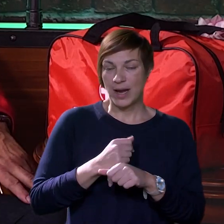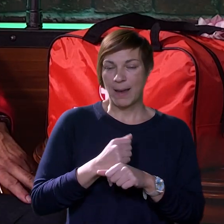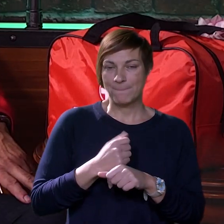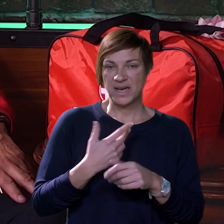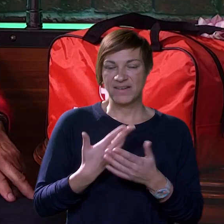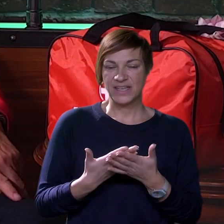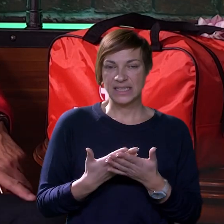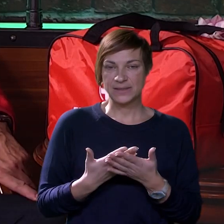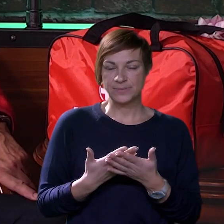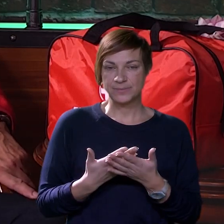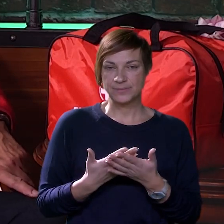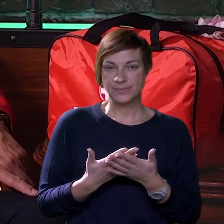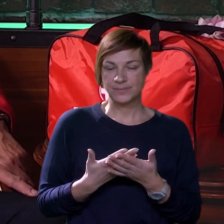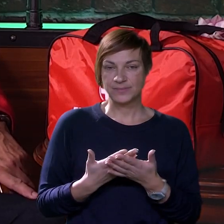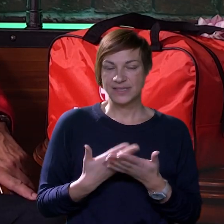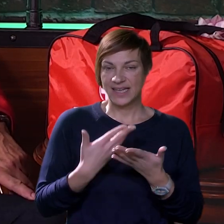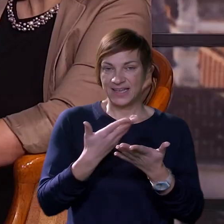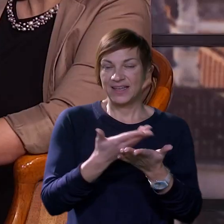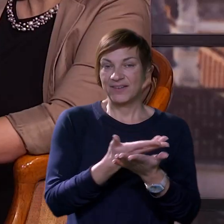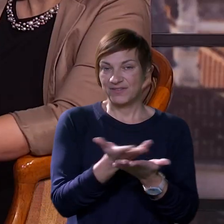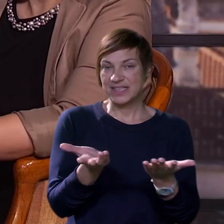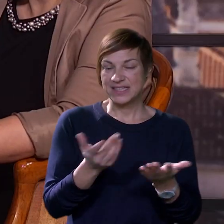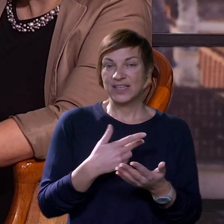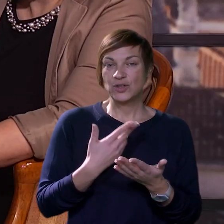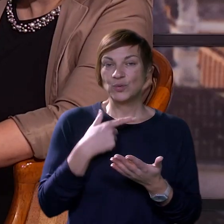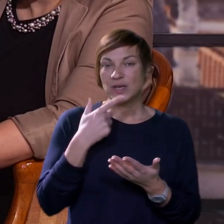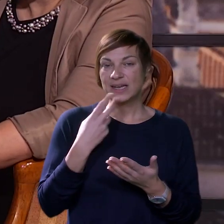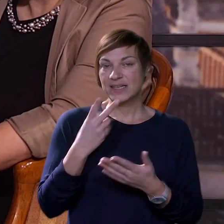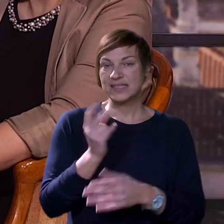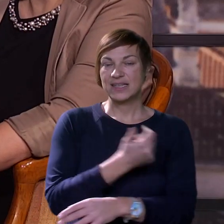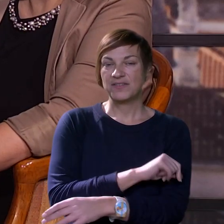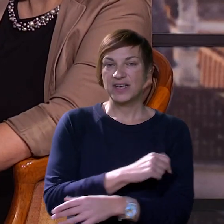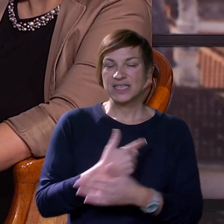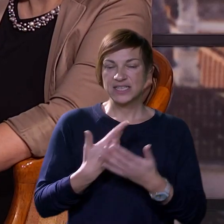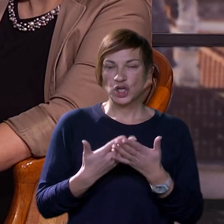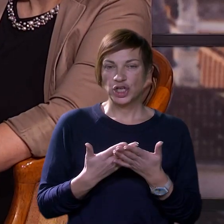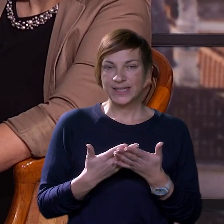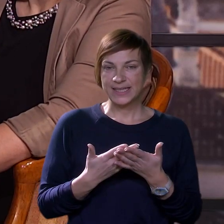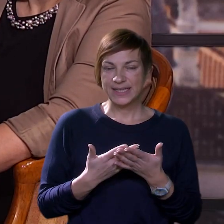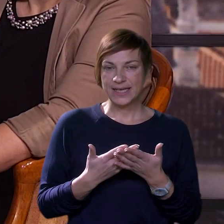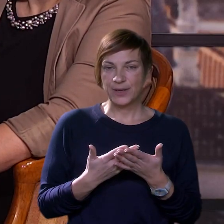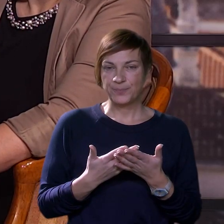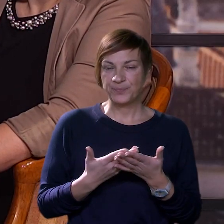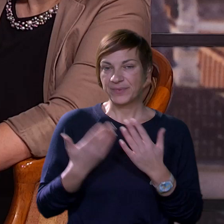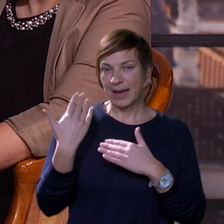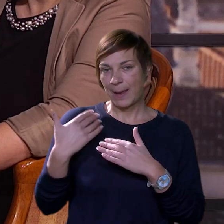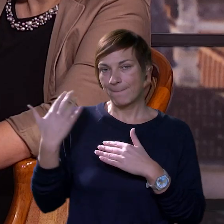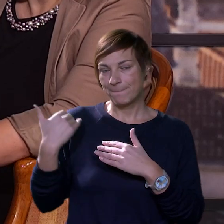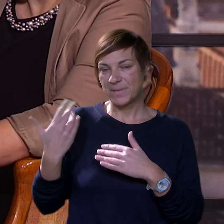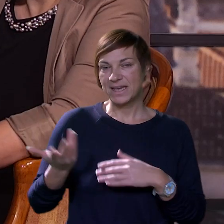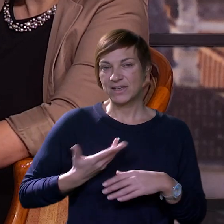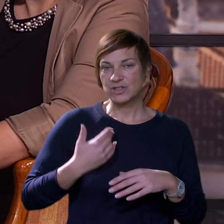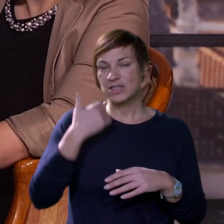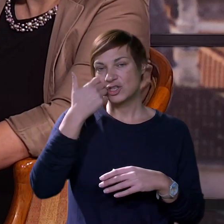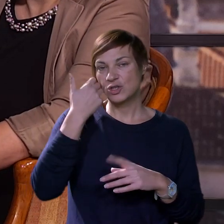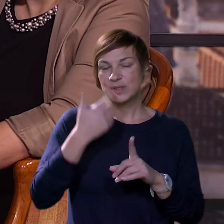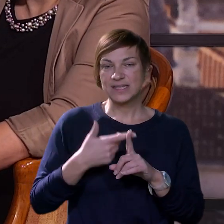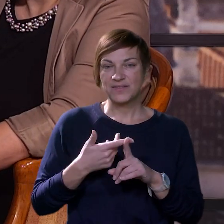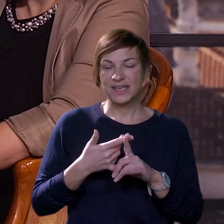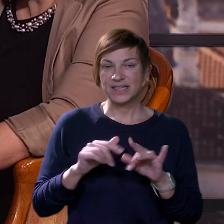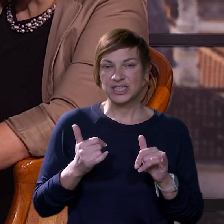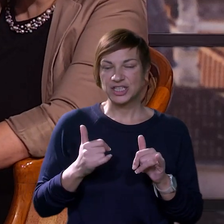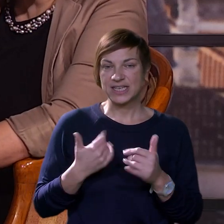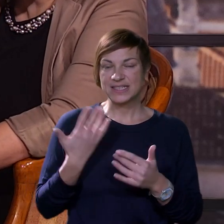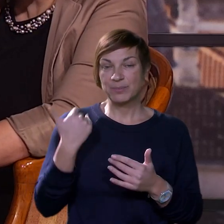rado napraviti. Evo, vi ste tu, rekli ste 12 godina. Da. Prije nego ste došli u Crveni